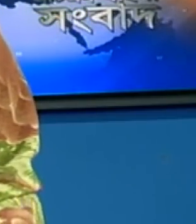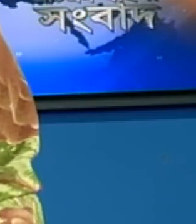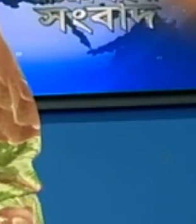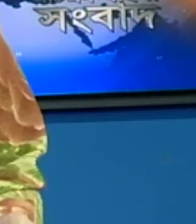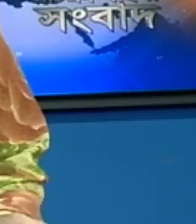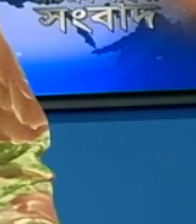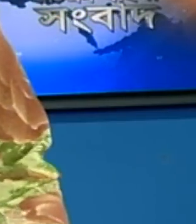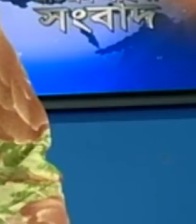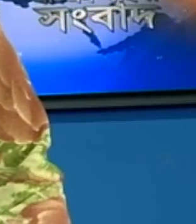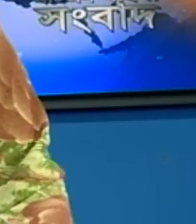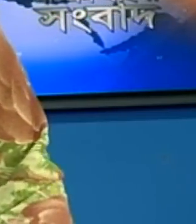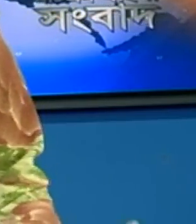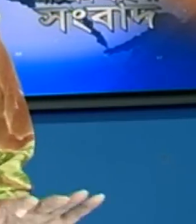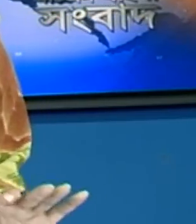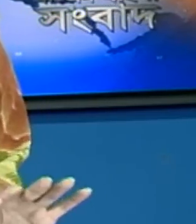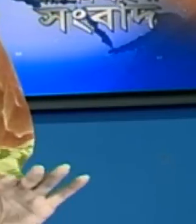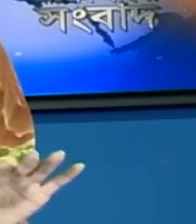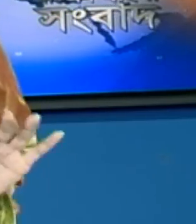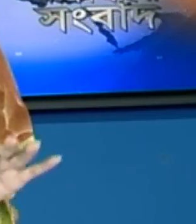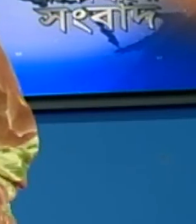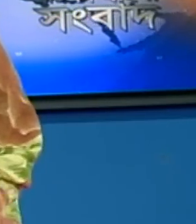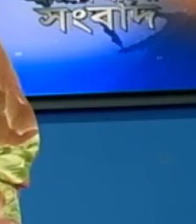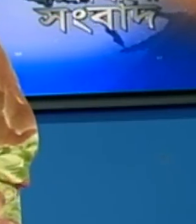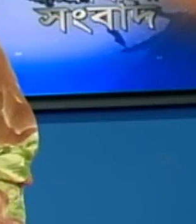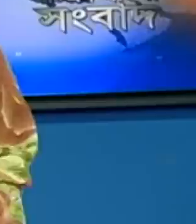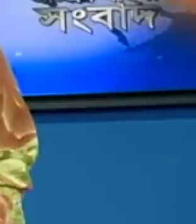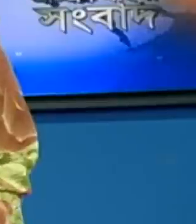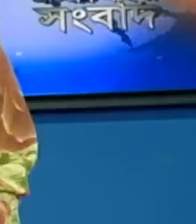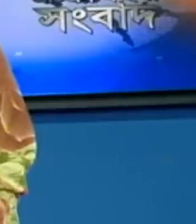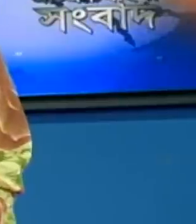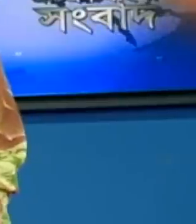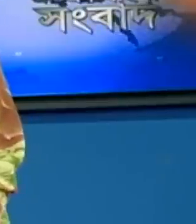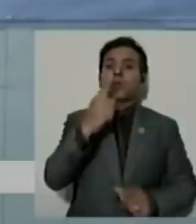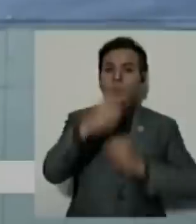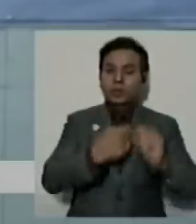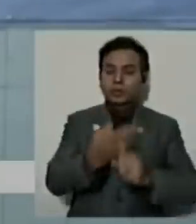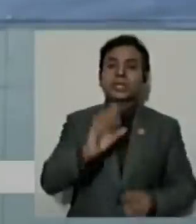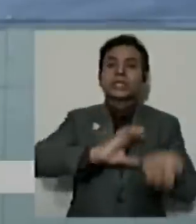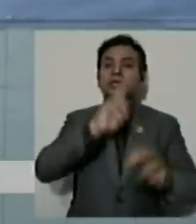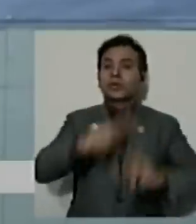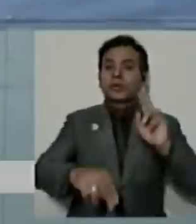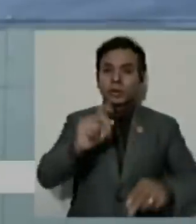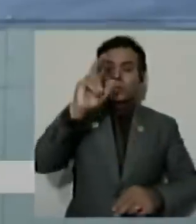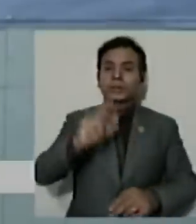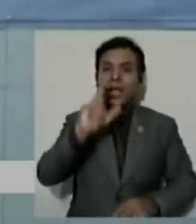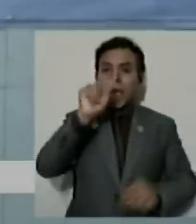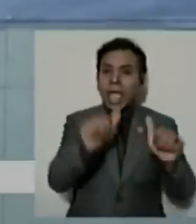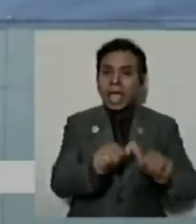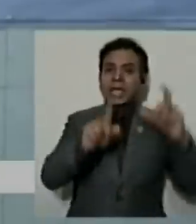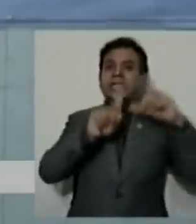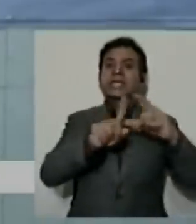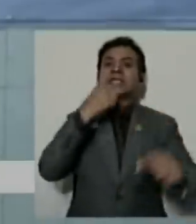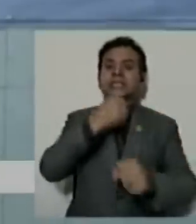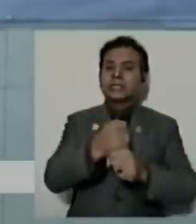দর্শক, করোনা পরিস্থিতি নিয়ে মহাখালীর স্বাস্থ্য অধিদপ্তরে অনলাইন বুলেটিন চলছে, আমরা সরাসরি চলে যাচ্ছি সেখানে। বাংলাদেশের কোভিড-19